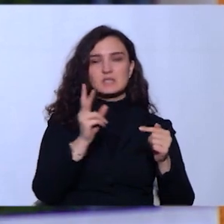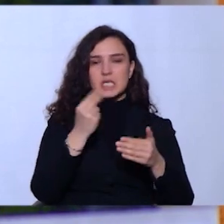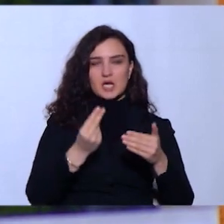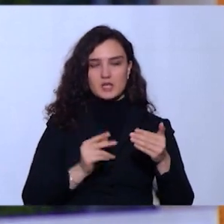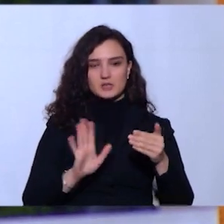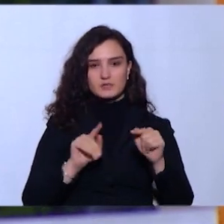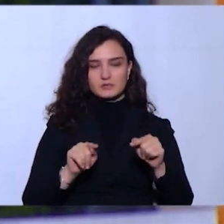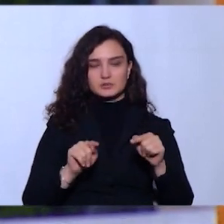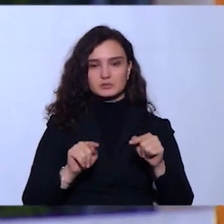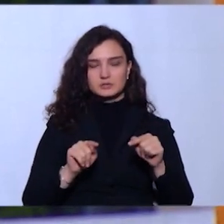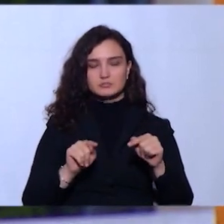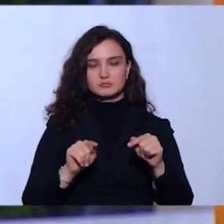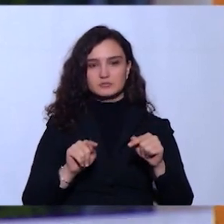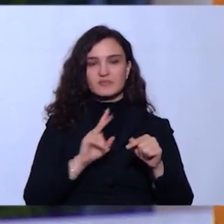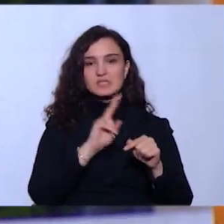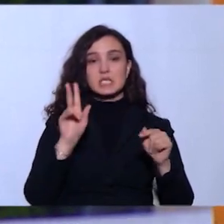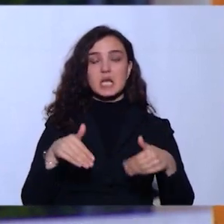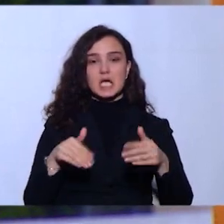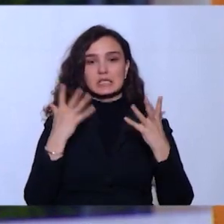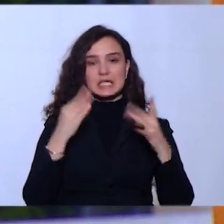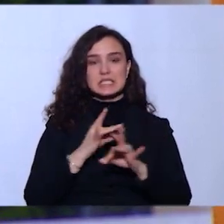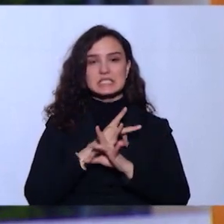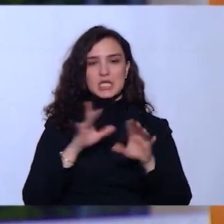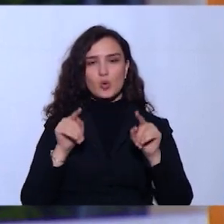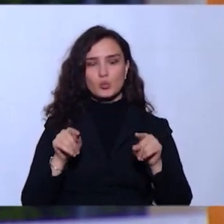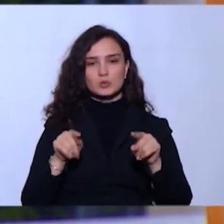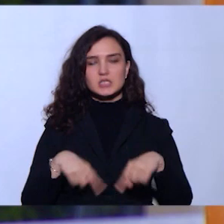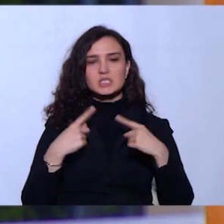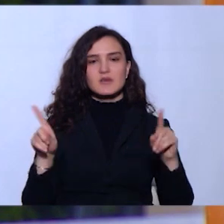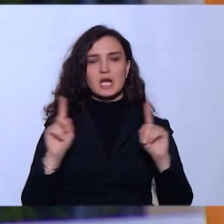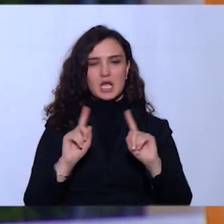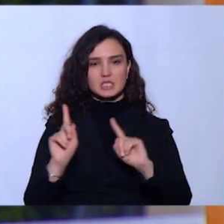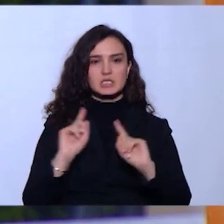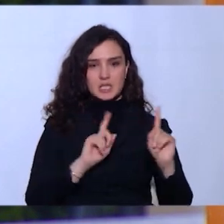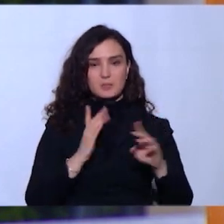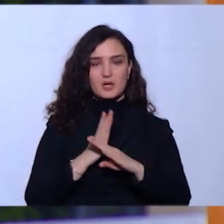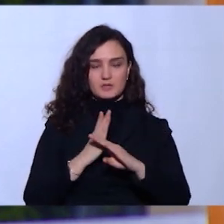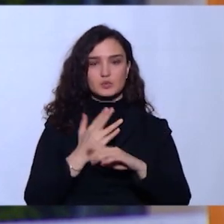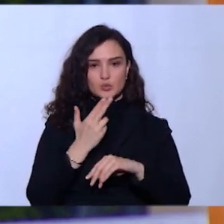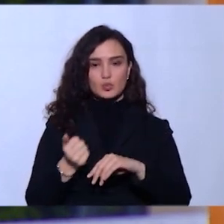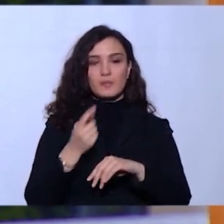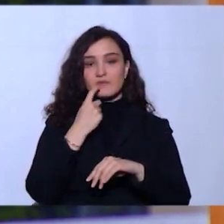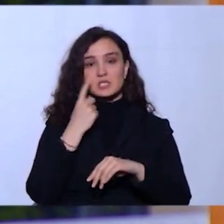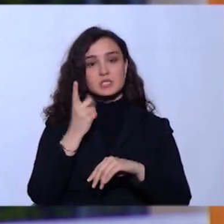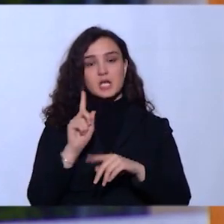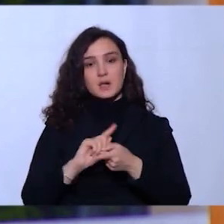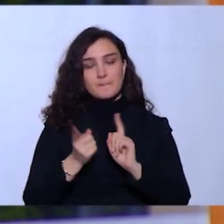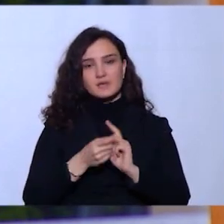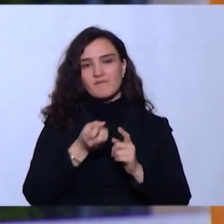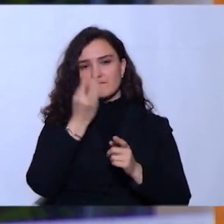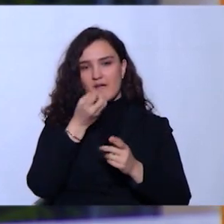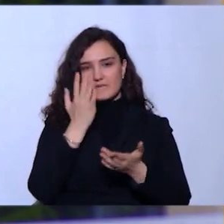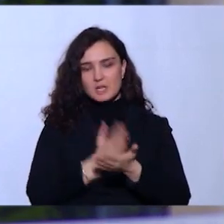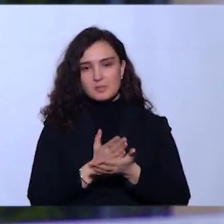ხატავს, ვისაც არ აქვს დღესასწაულზე სხვა რაღაცები აქვთ, ხო, არა კვერცხი, არამედ აქვთ